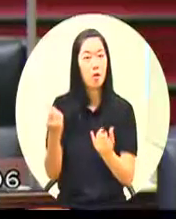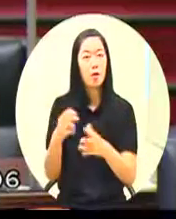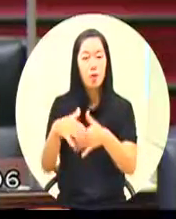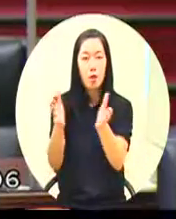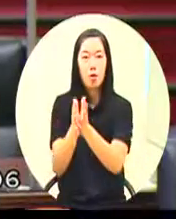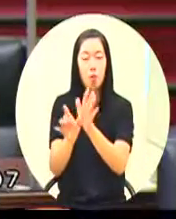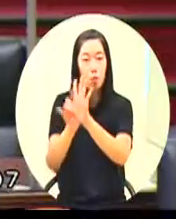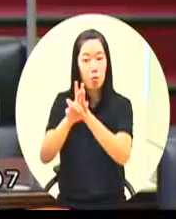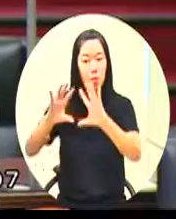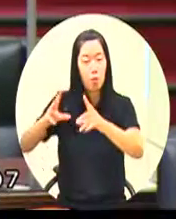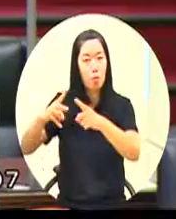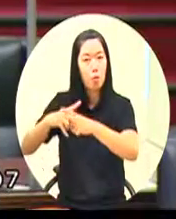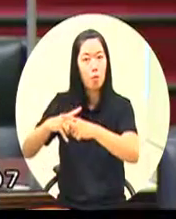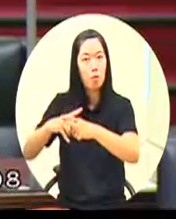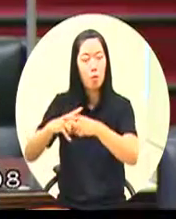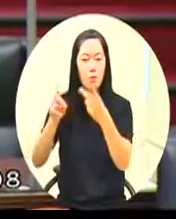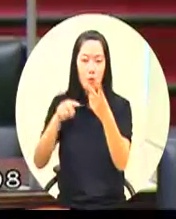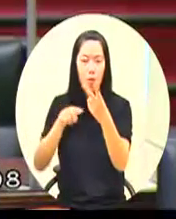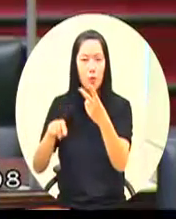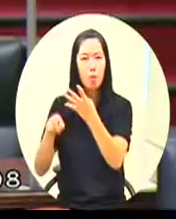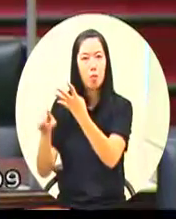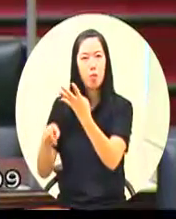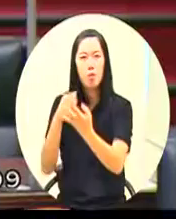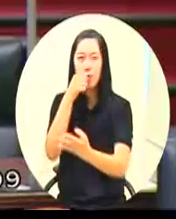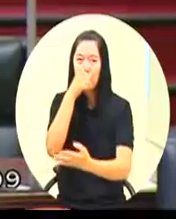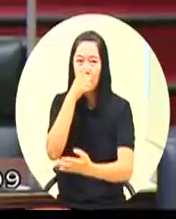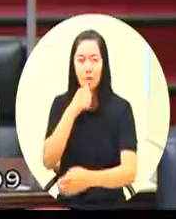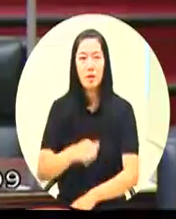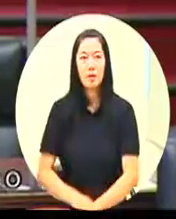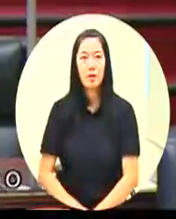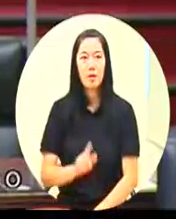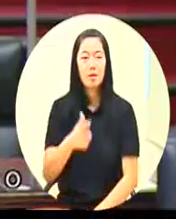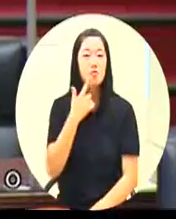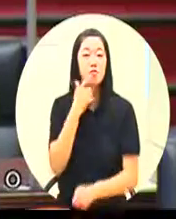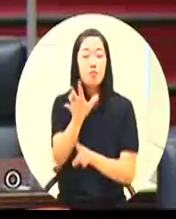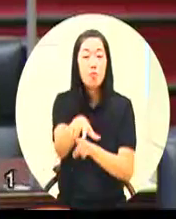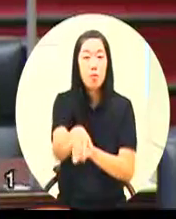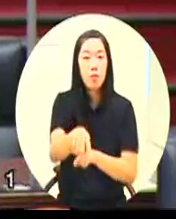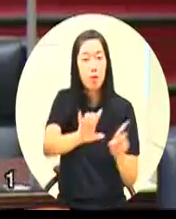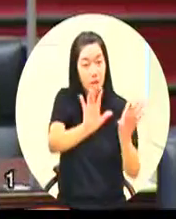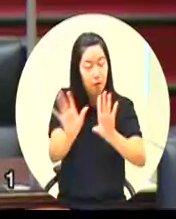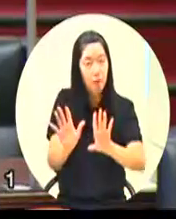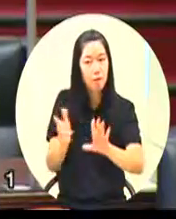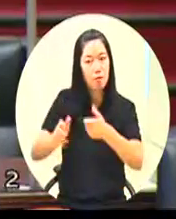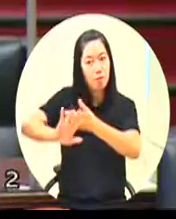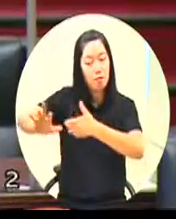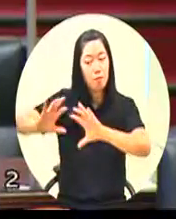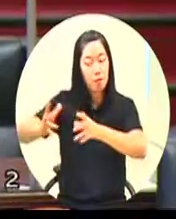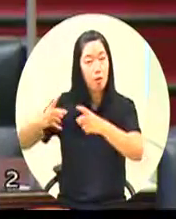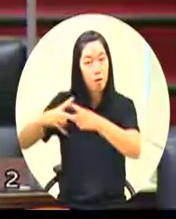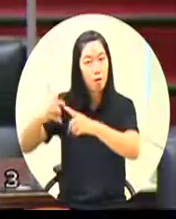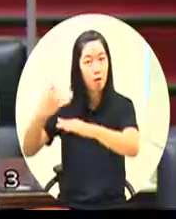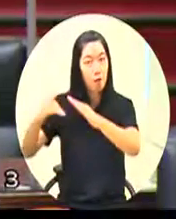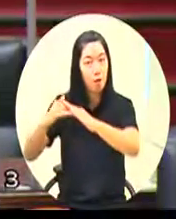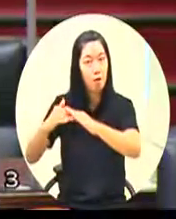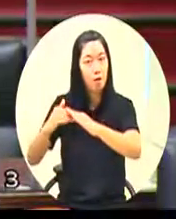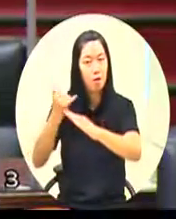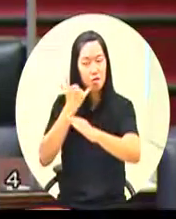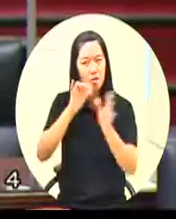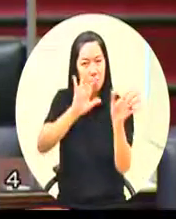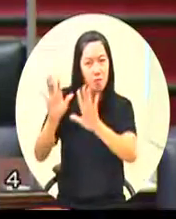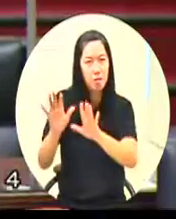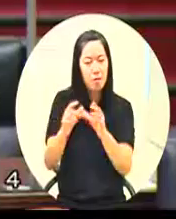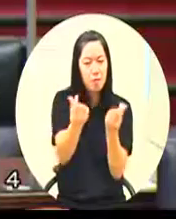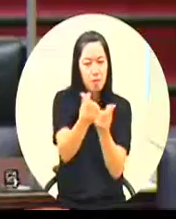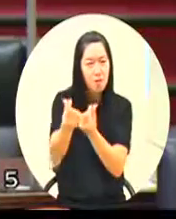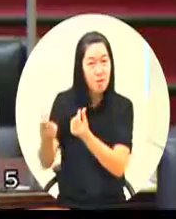个，啊，我想美浓是这样子，其他国小可能情况也是，